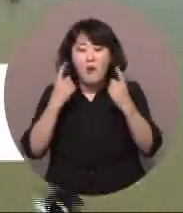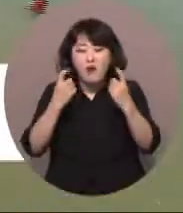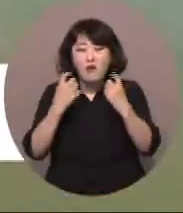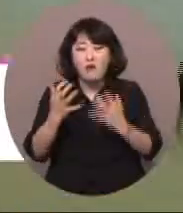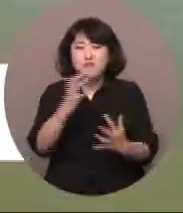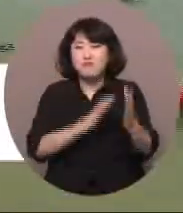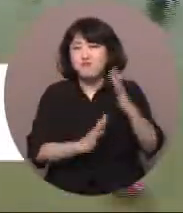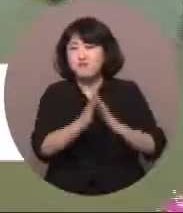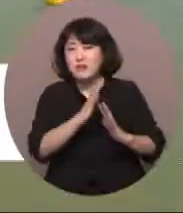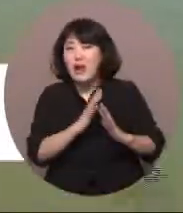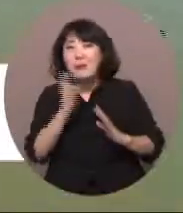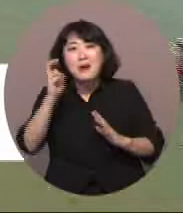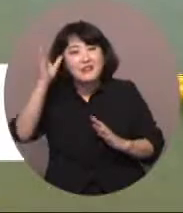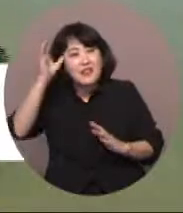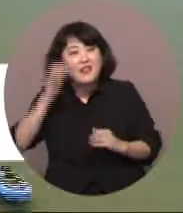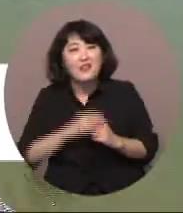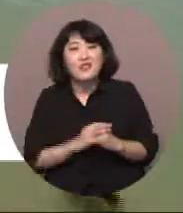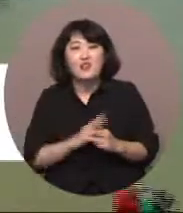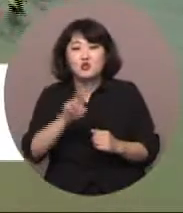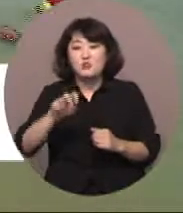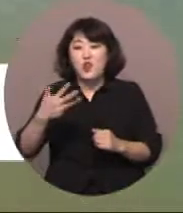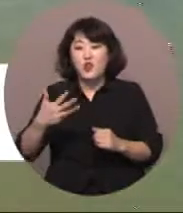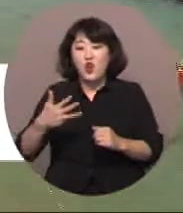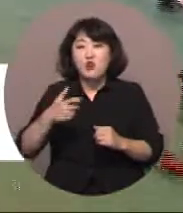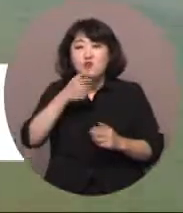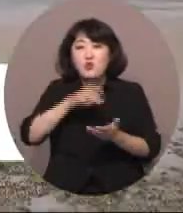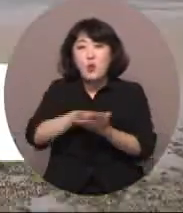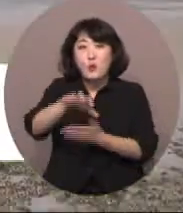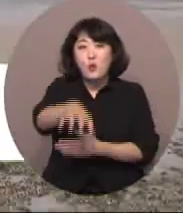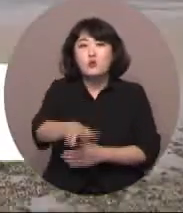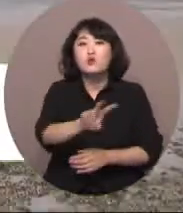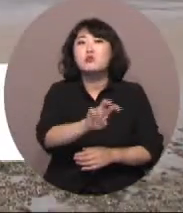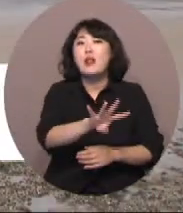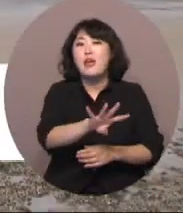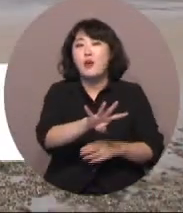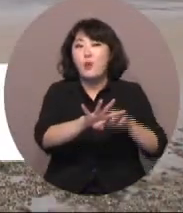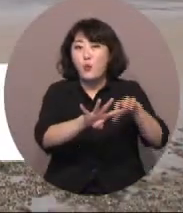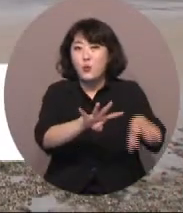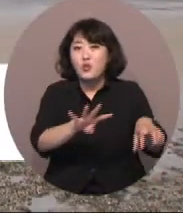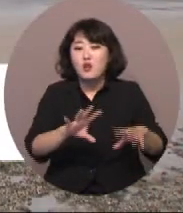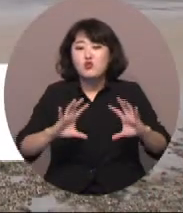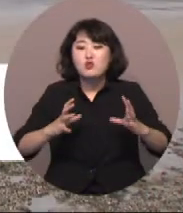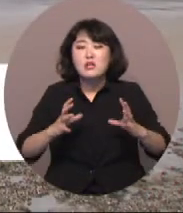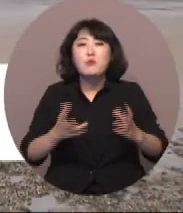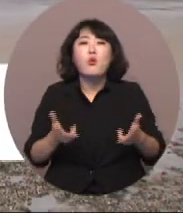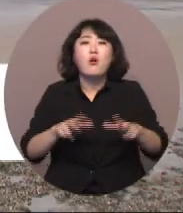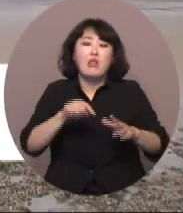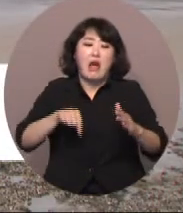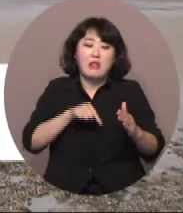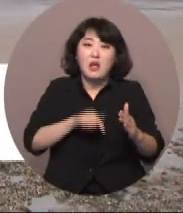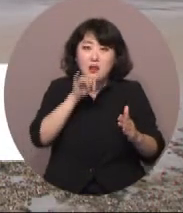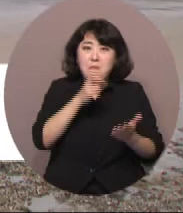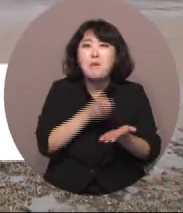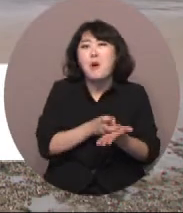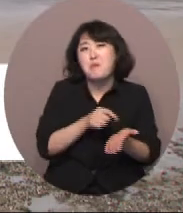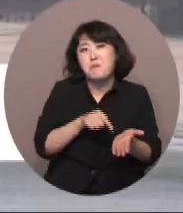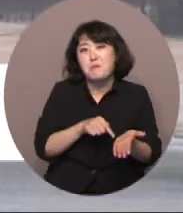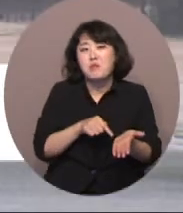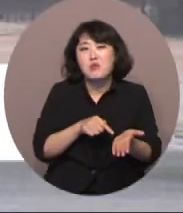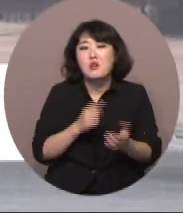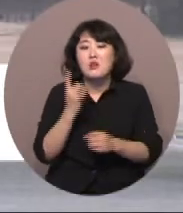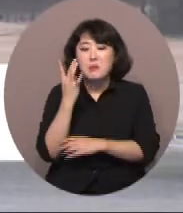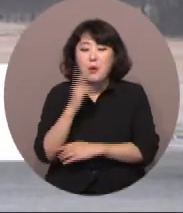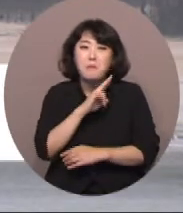기대됩니다 태아는 28개 해수욕장 가운데 24곳이 국립공원 안에 위치해 관련법에 따라